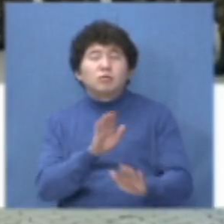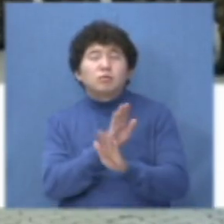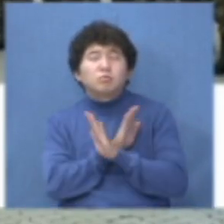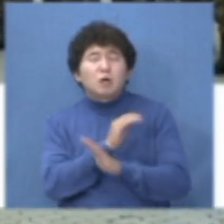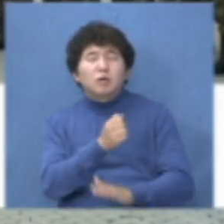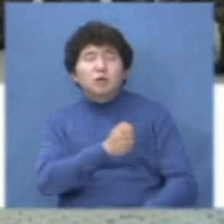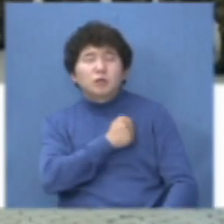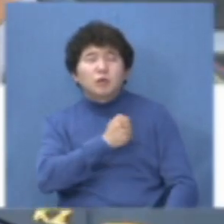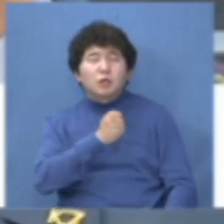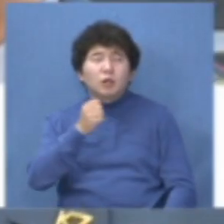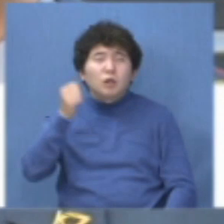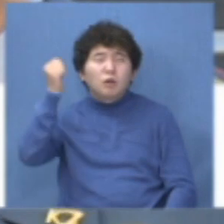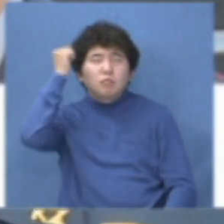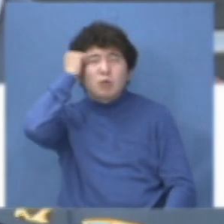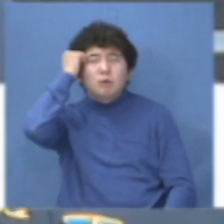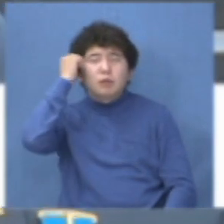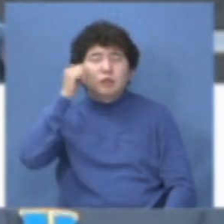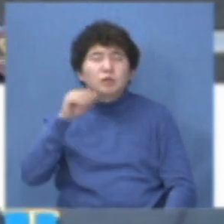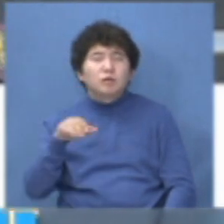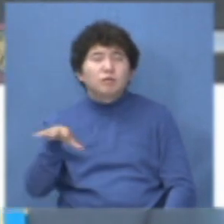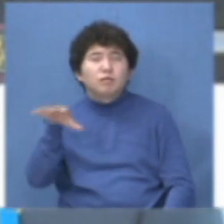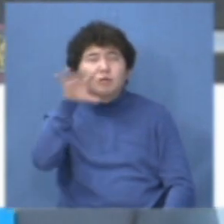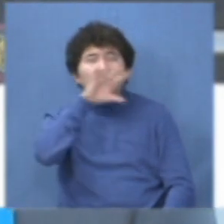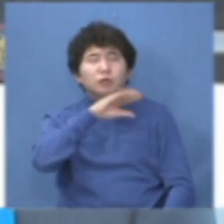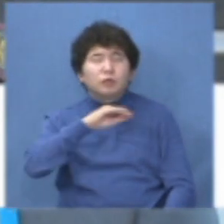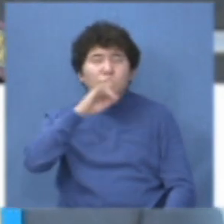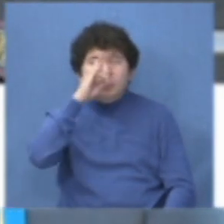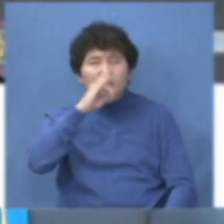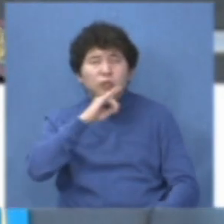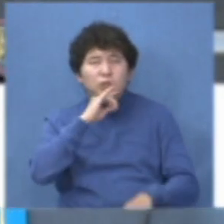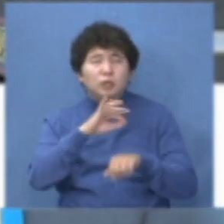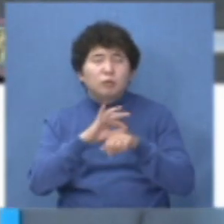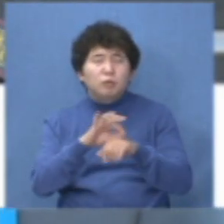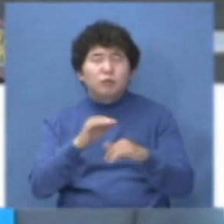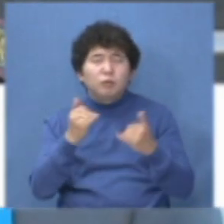өңірлерде ұйымдастырылуда. Қазіргі таңда Өскемен қаласында орналасқан